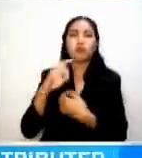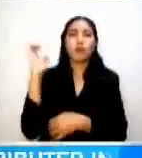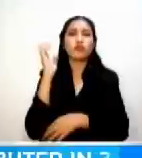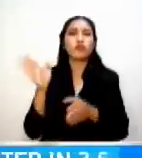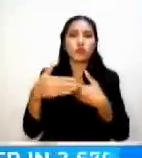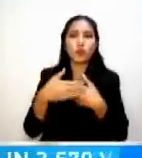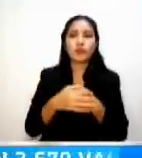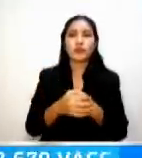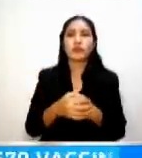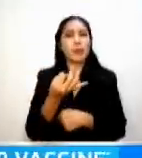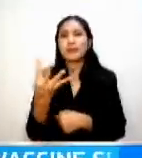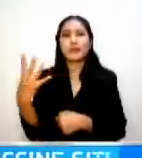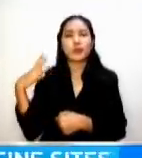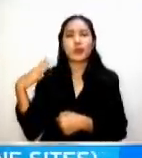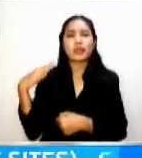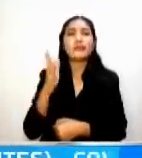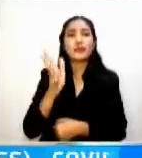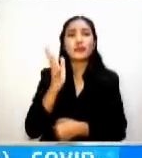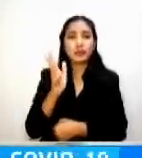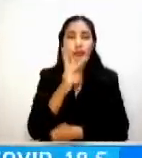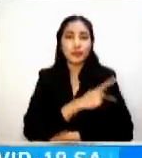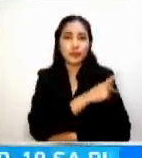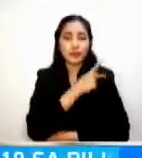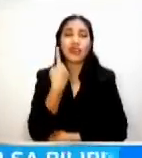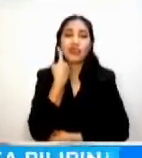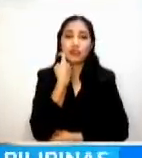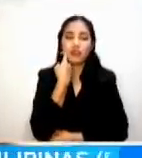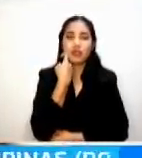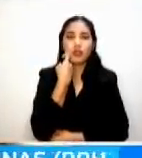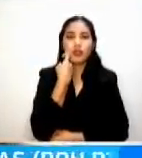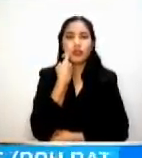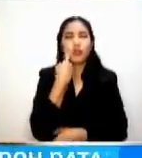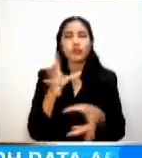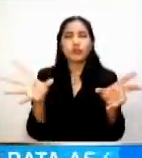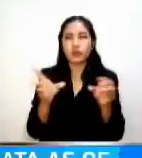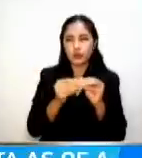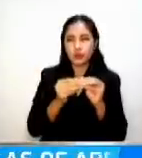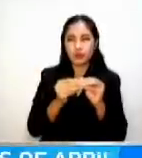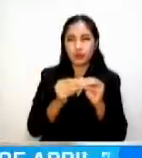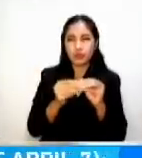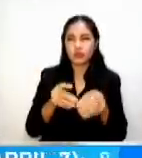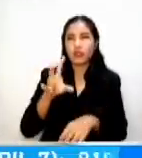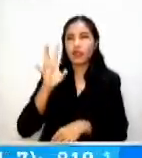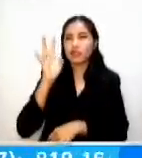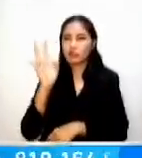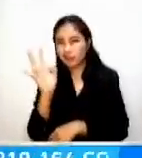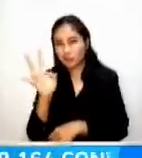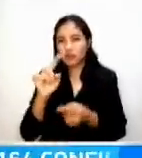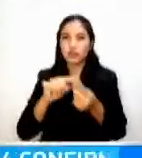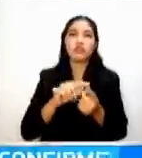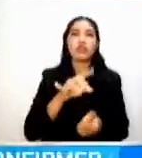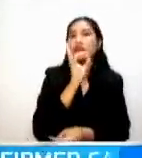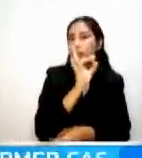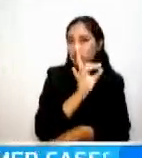50 patients po. Nung isang linggo, umabot po kami hanggang 70 to 80. So kahit papano